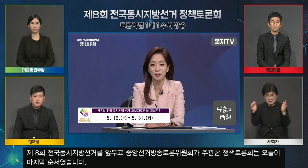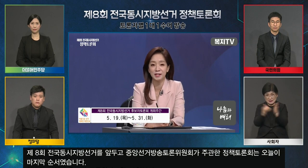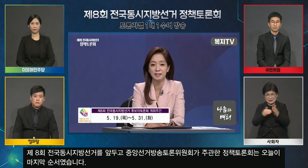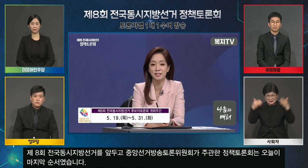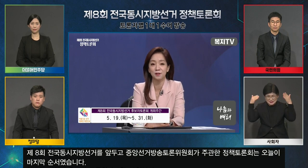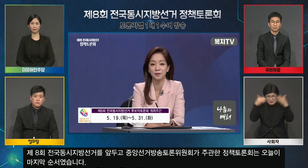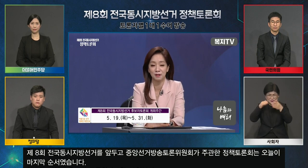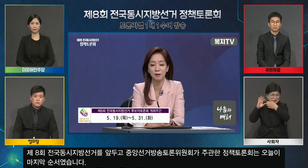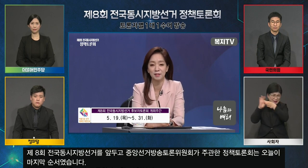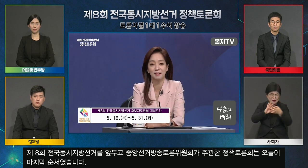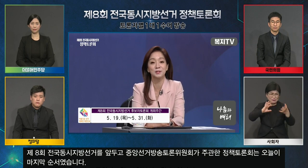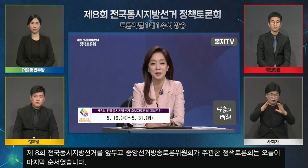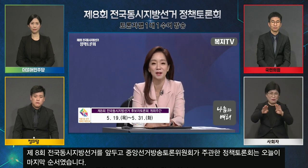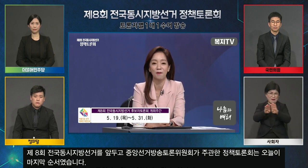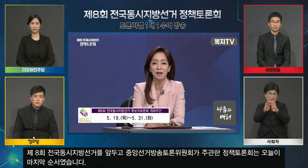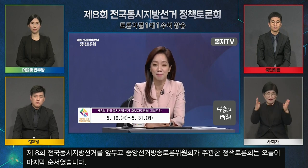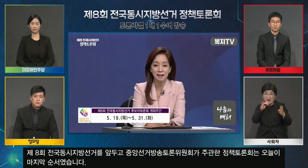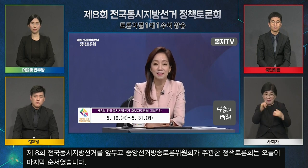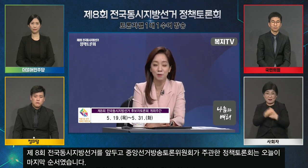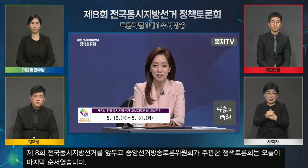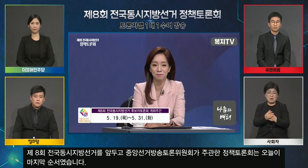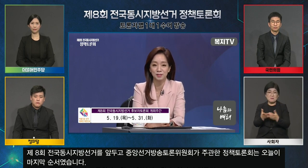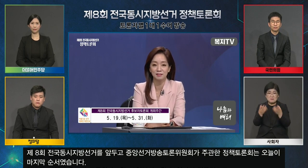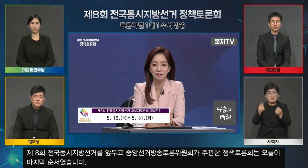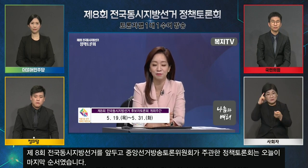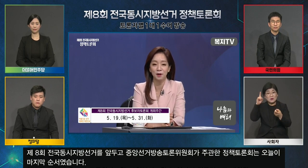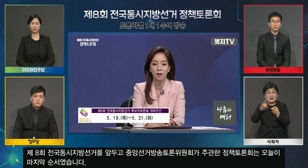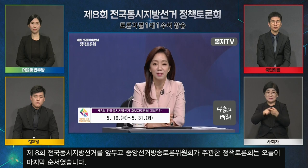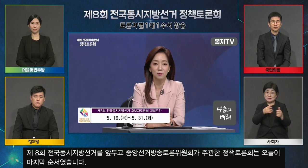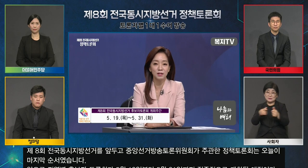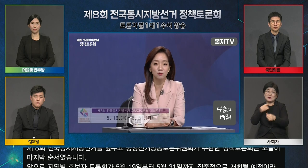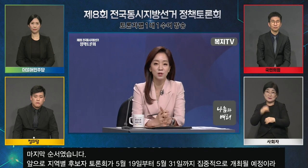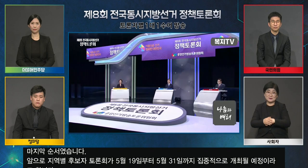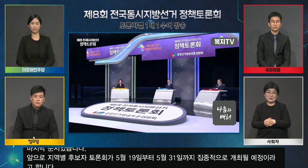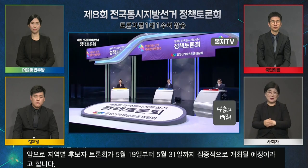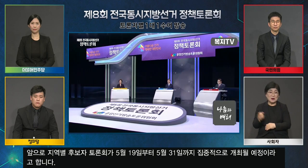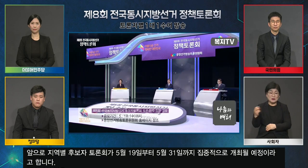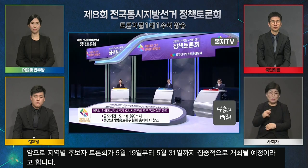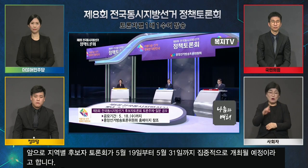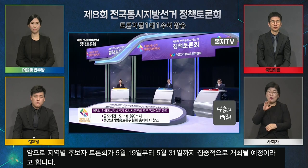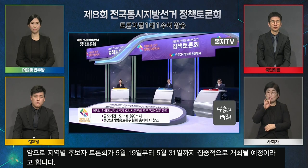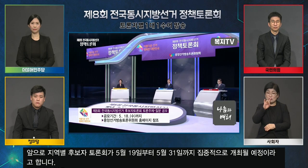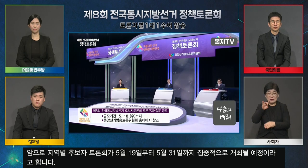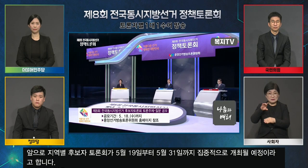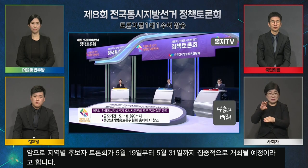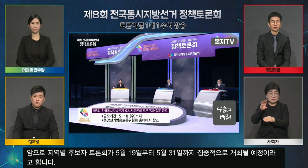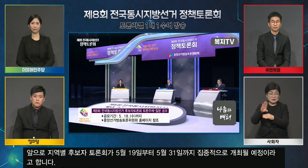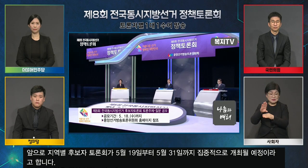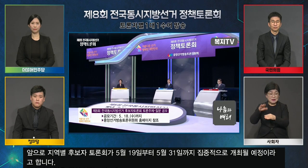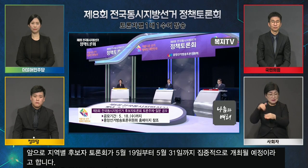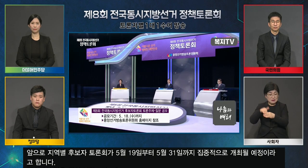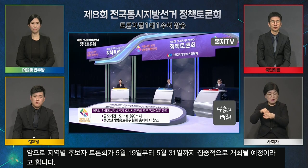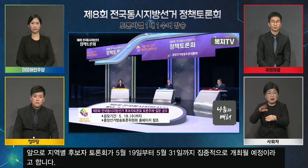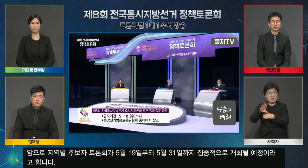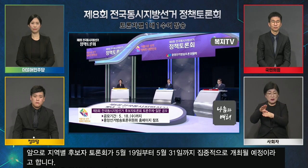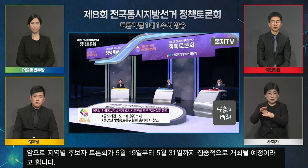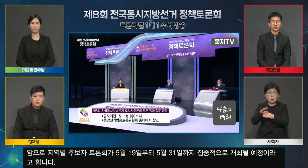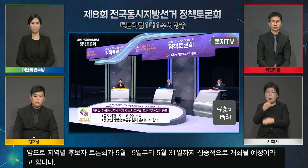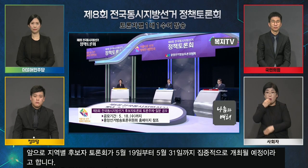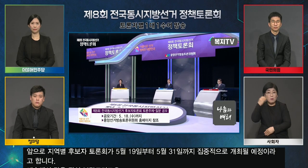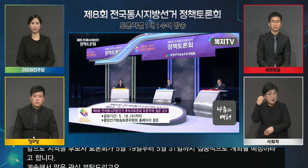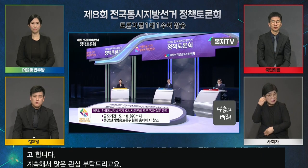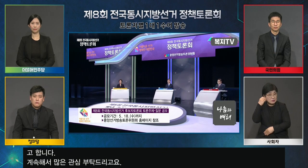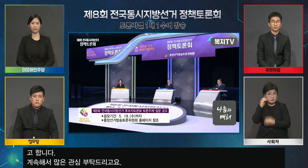개최될 예정이라고 합니다. 계속해서 많은 관심 부탁드리고요. 또한 중앙선거방송토론위원회 홈페이지에서